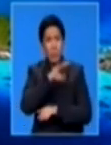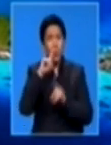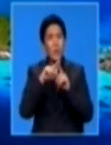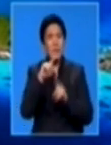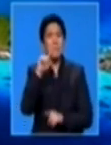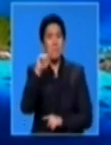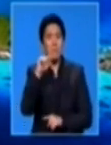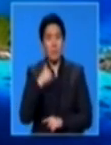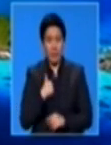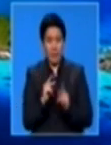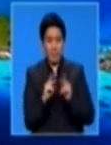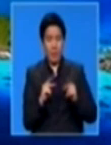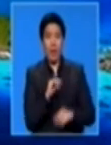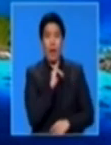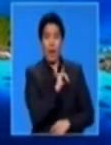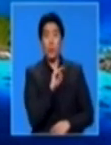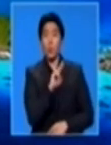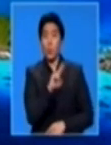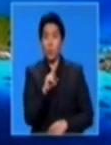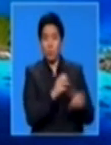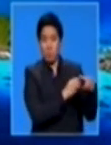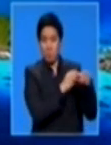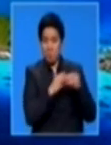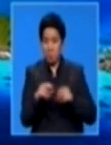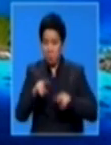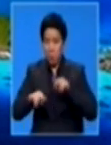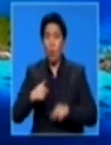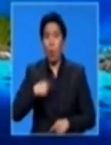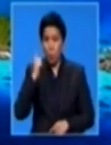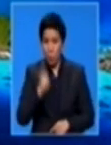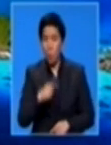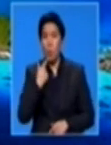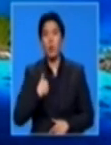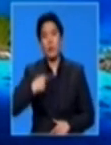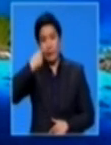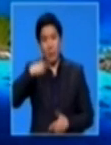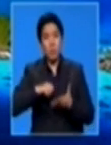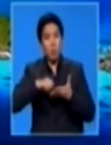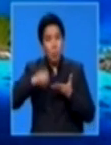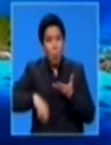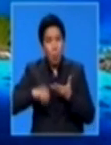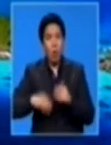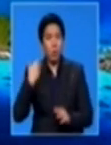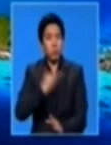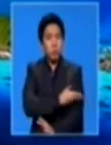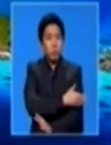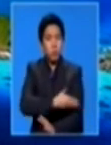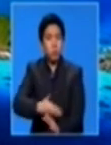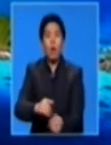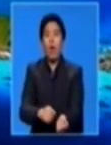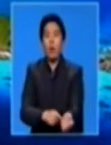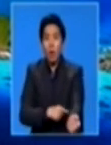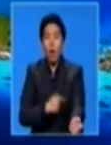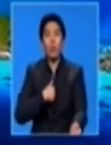ครับจะมีคณะทำงานของ IUU เข้ามาช่วงนี้เราต้องยอมรับในความบกพร่องของเรานะครับที่มายาวนานต่อเนื่องเ